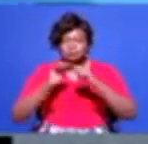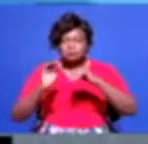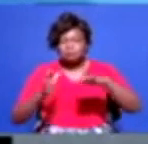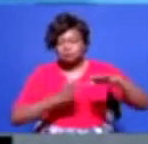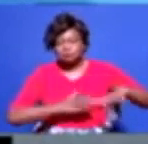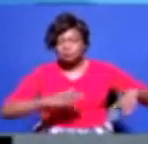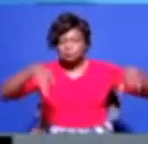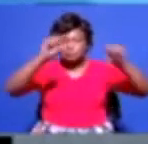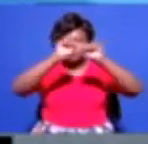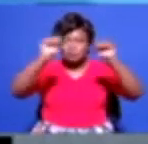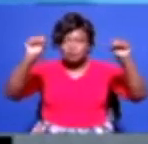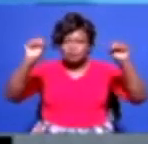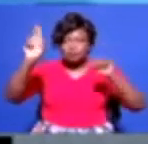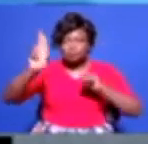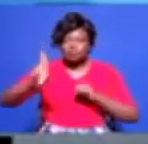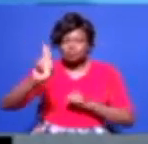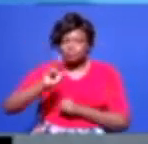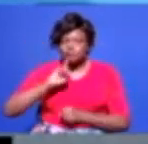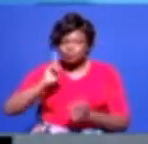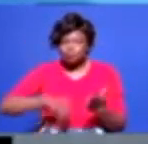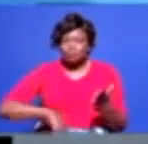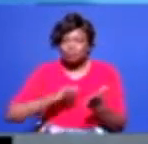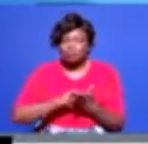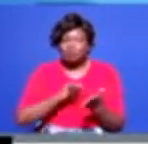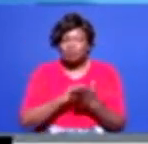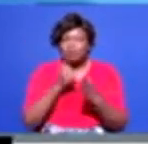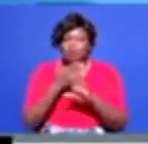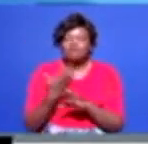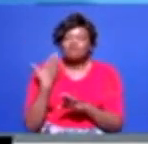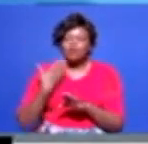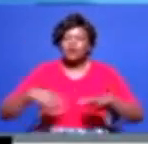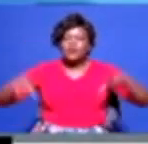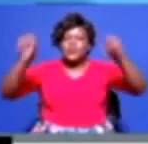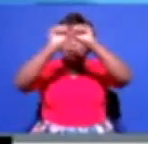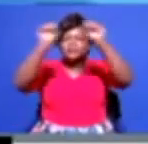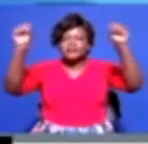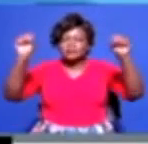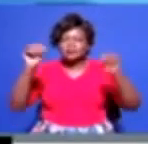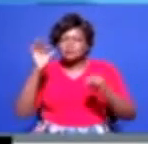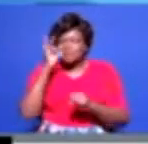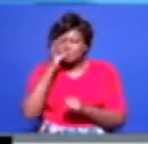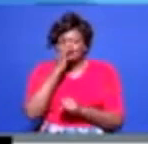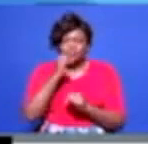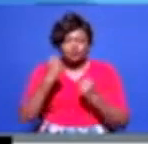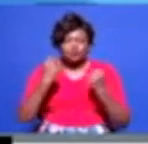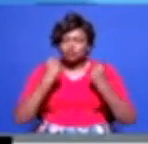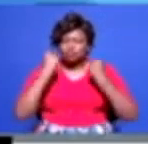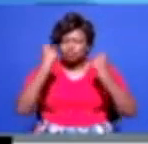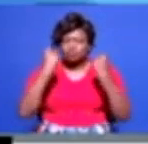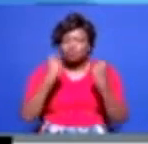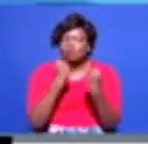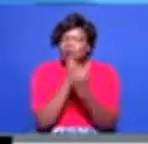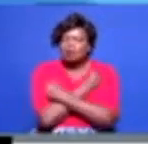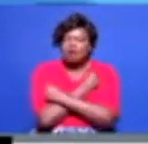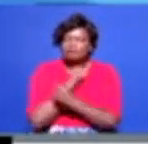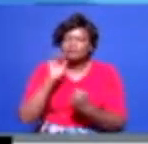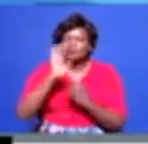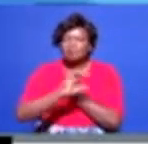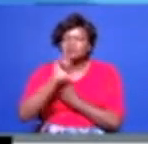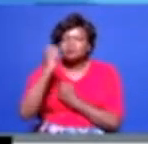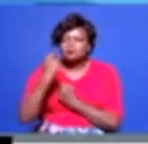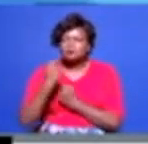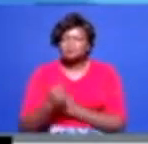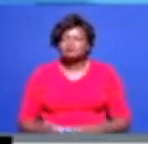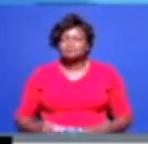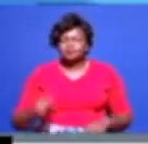Uhuru Kenyatta amemtaja mtangulizi wake Mwai Kibaki kama Mkenya shupavu na mzalendo. Akitangaza kifo cha rais wa tatu wa taifa